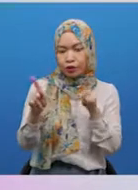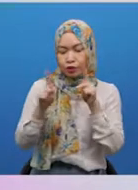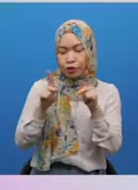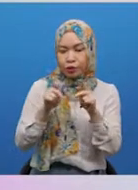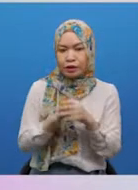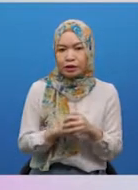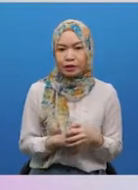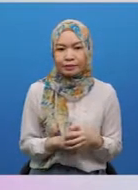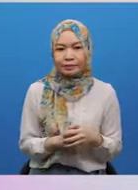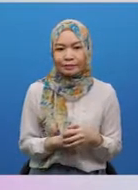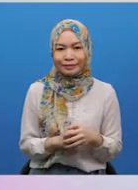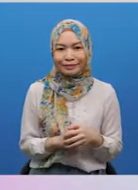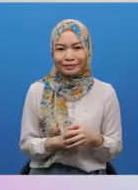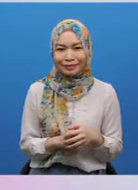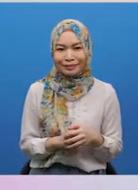komunikasi.